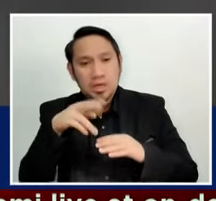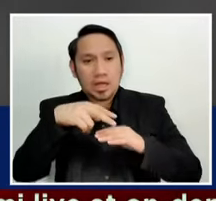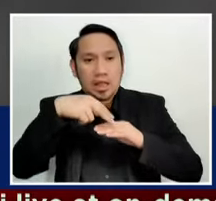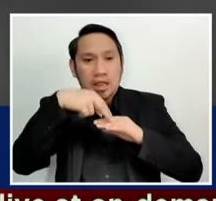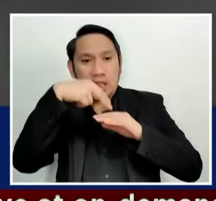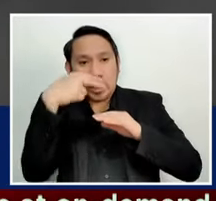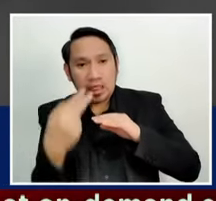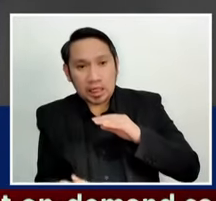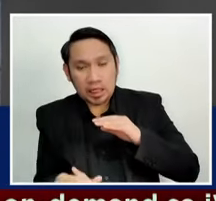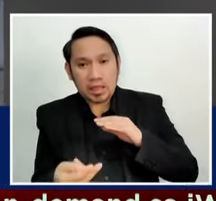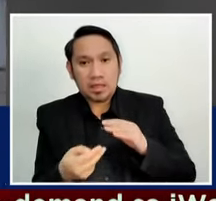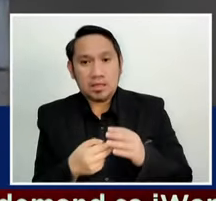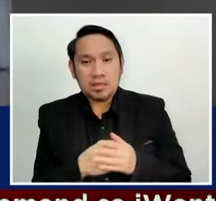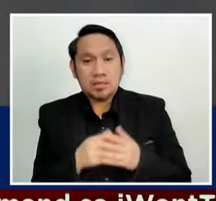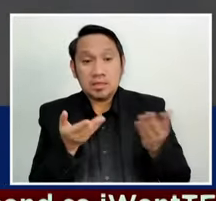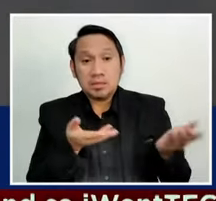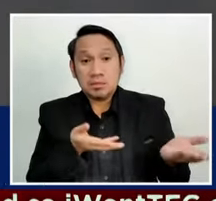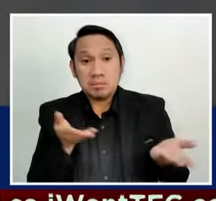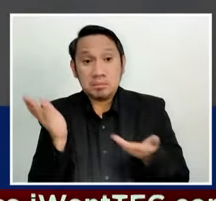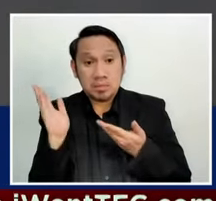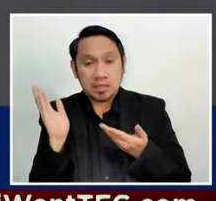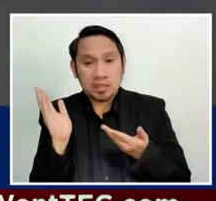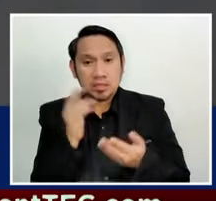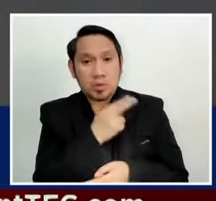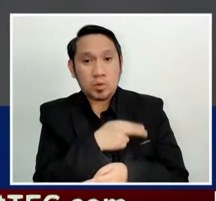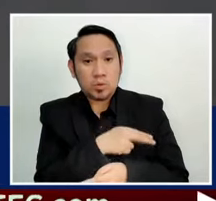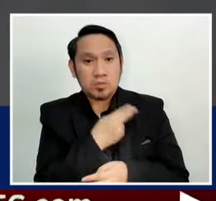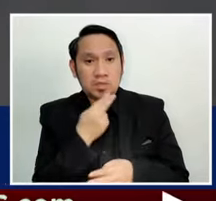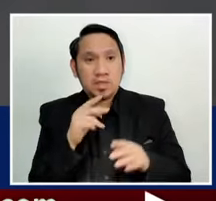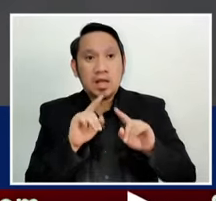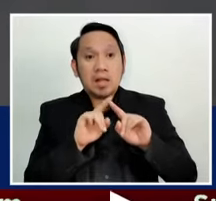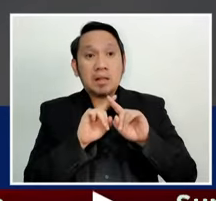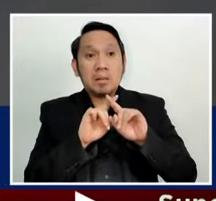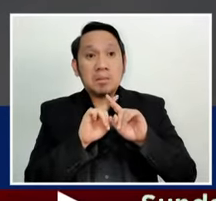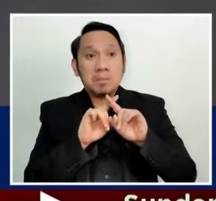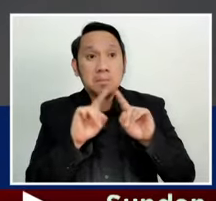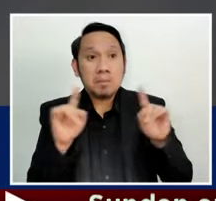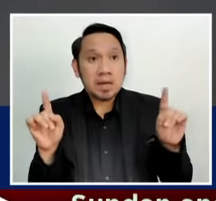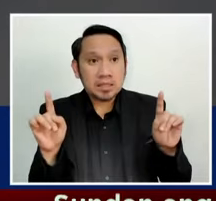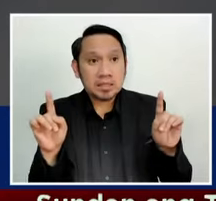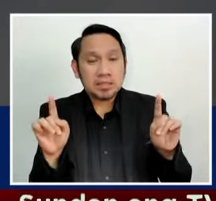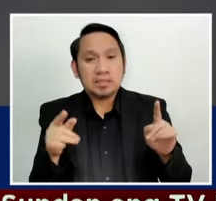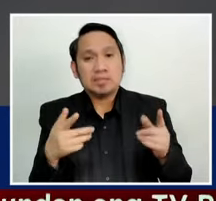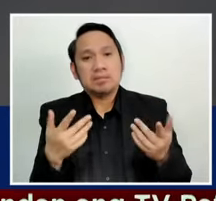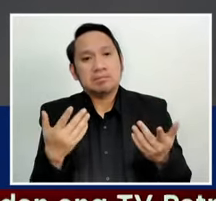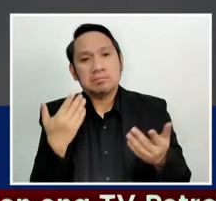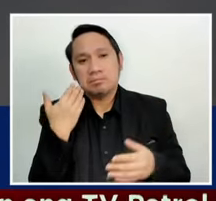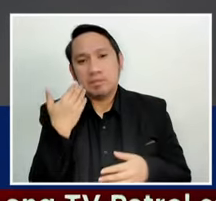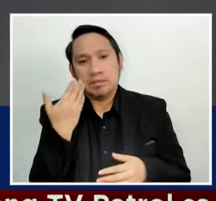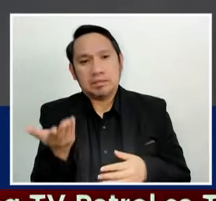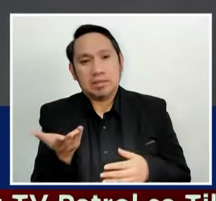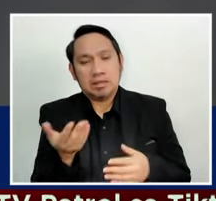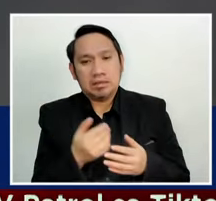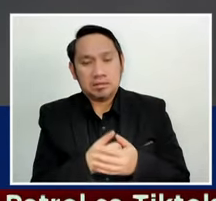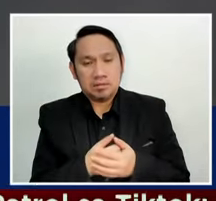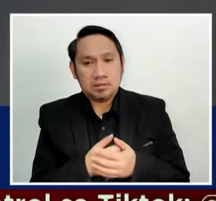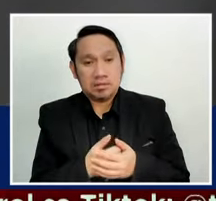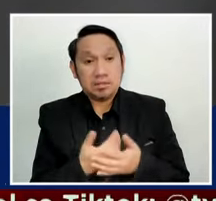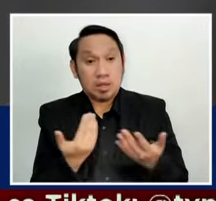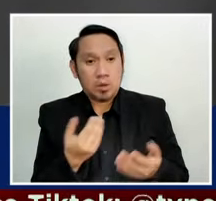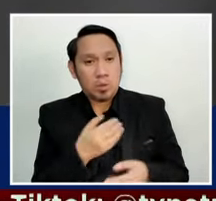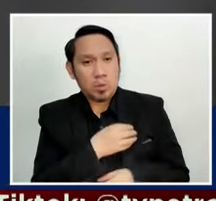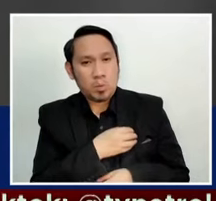bata. Isinugod sa ospital ang biktima pero hindi na siya umabot pa ng buhay. Titingnan ng mga otoridad